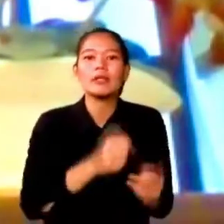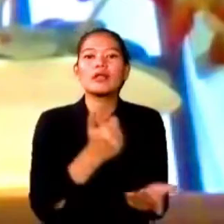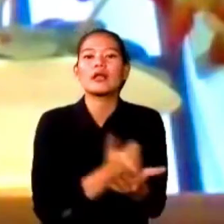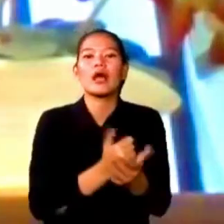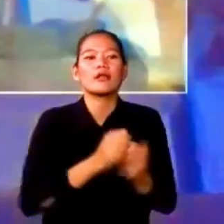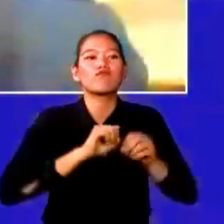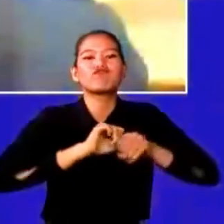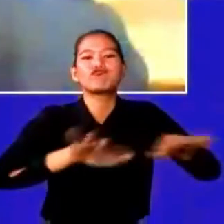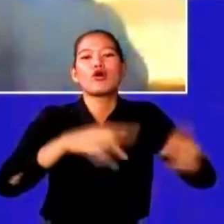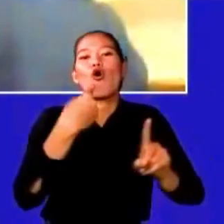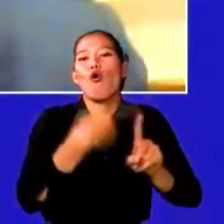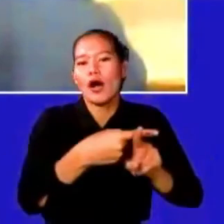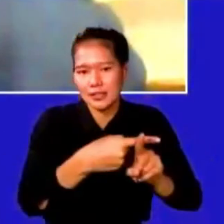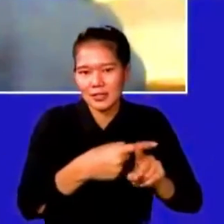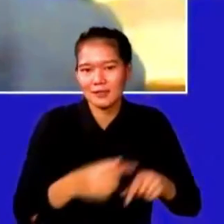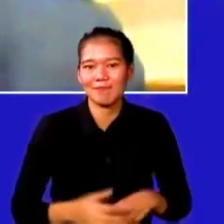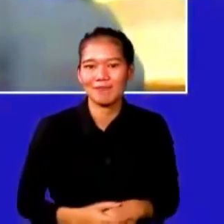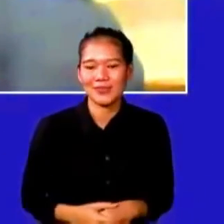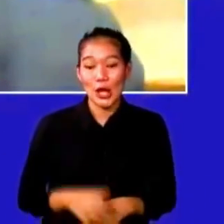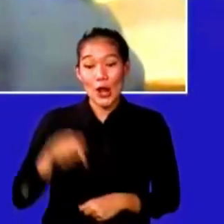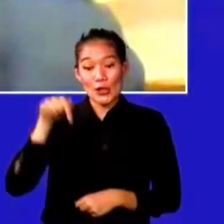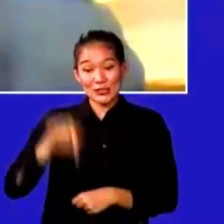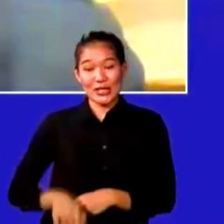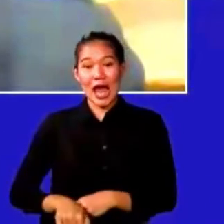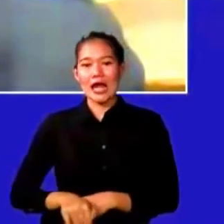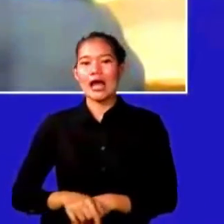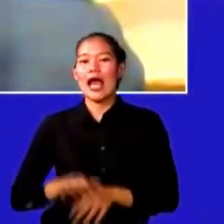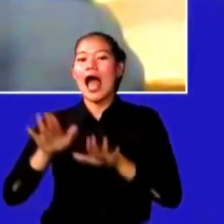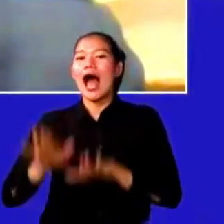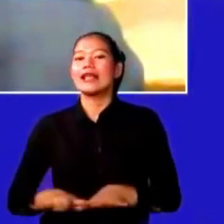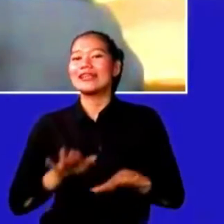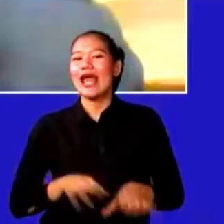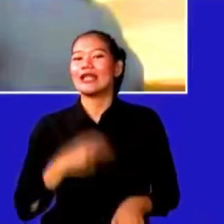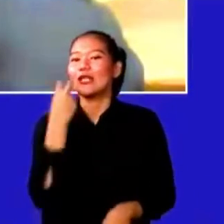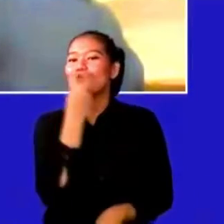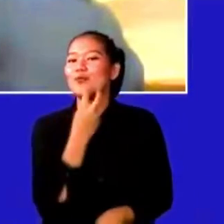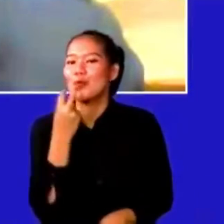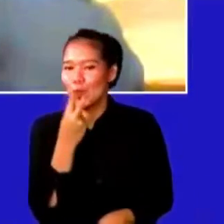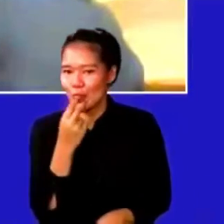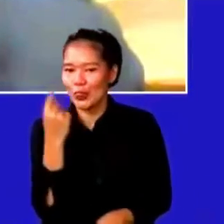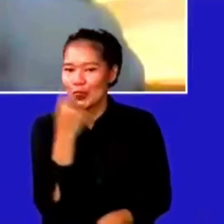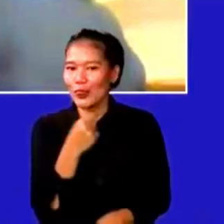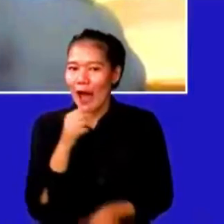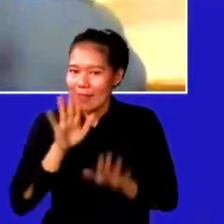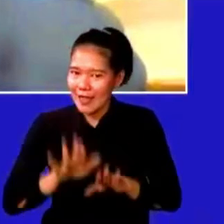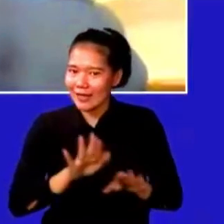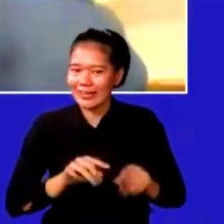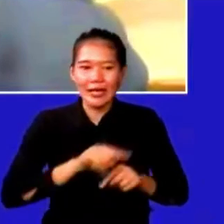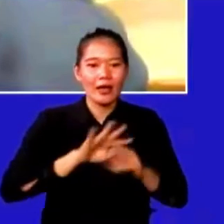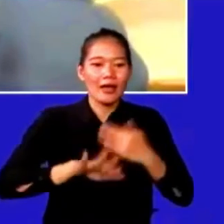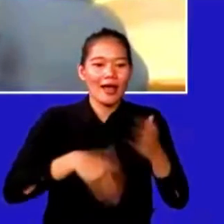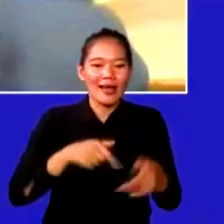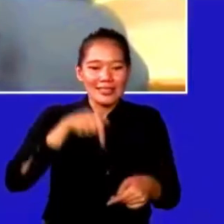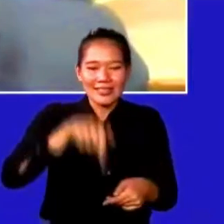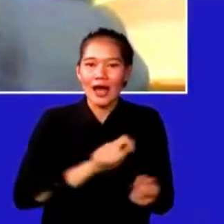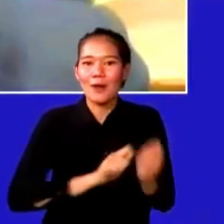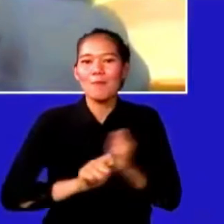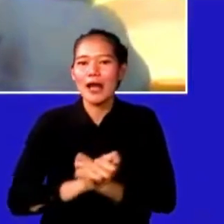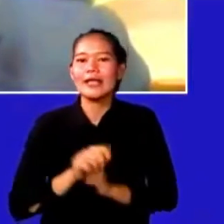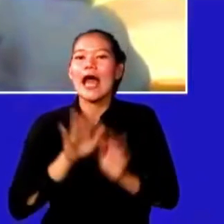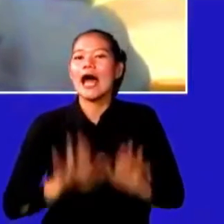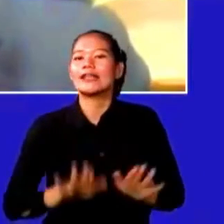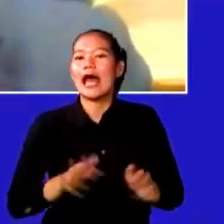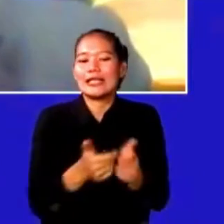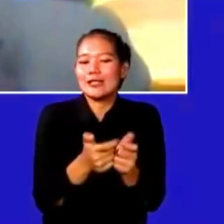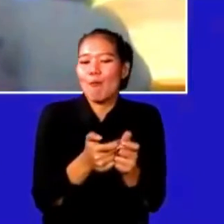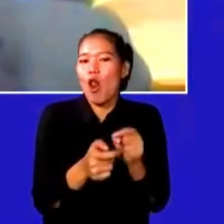jadi kalau dulu itu hati-hati dengan mulut karena hati-hati dengan jempolmu Ya tambah Yunda tabayun baik sebelum kita menutup perjumpaan